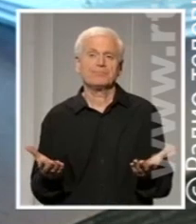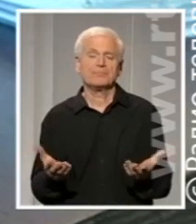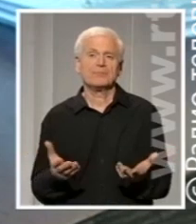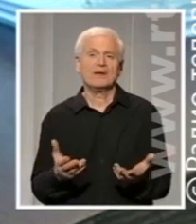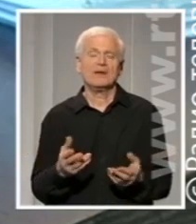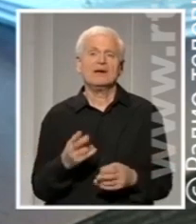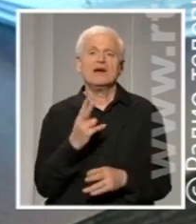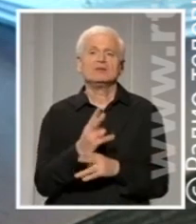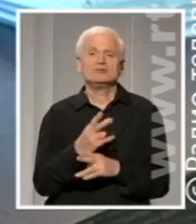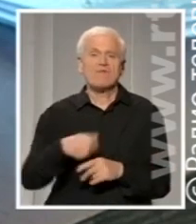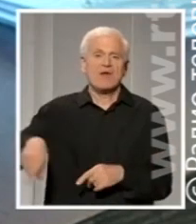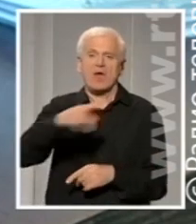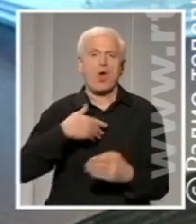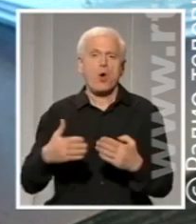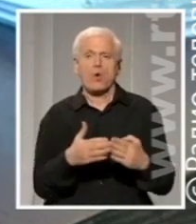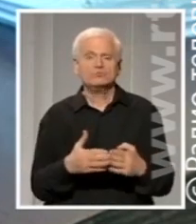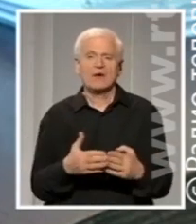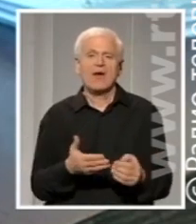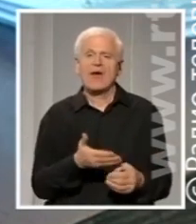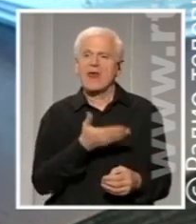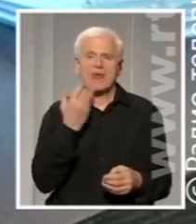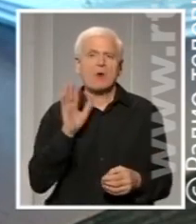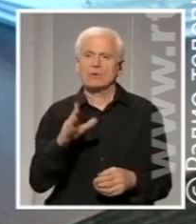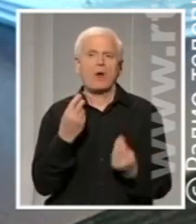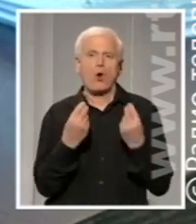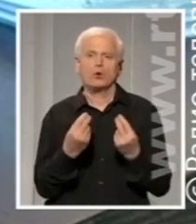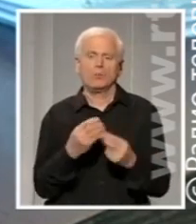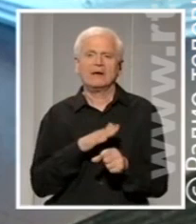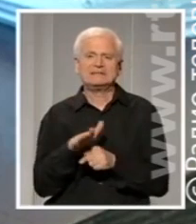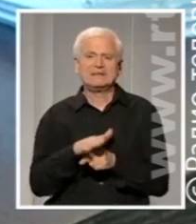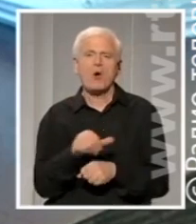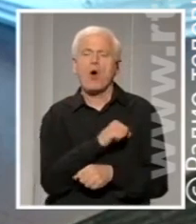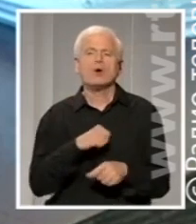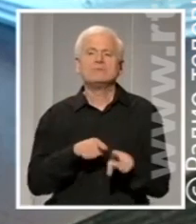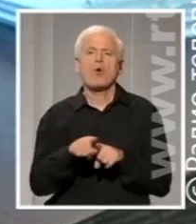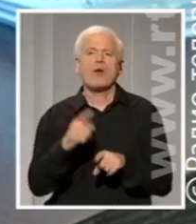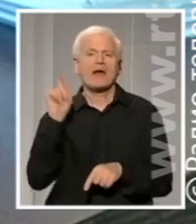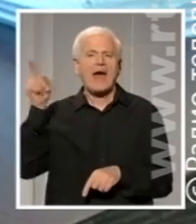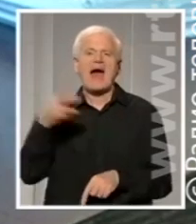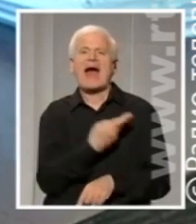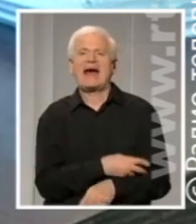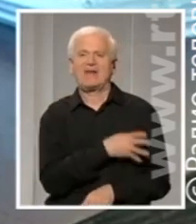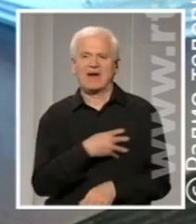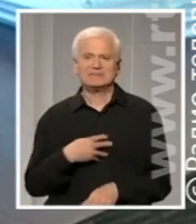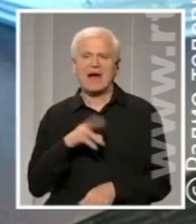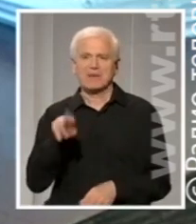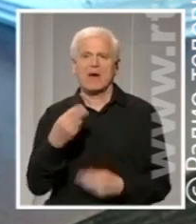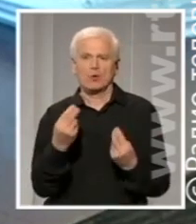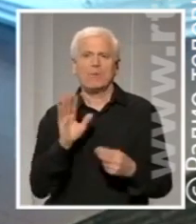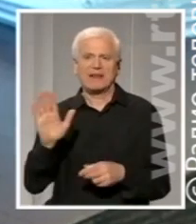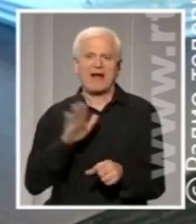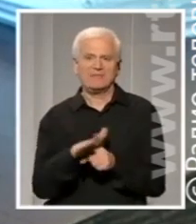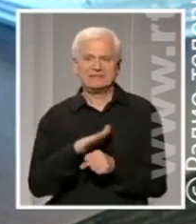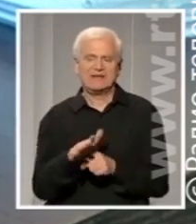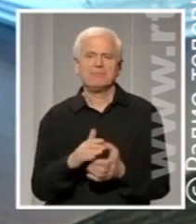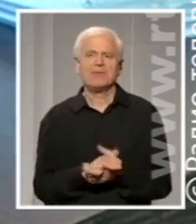zemlje u okruženju i nemaju tako dobre sisteme, da kažemo, osim kolega iz Hrvatske. Ja mogu samo da kažem